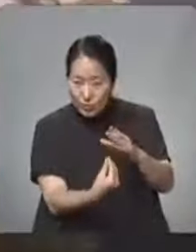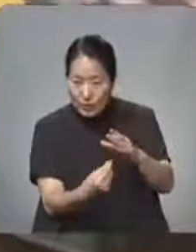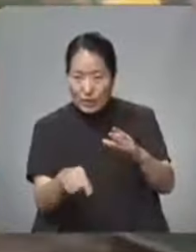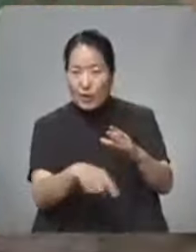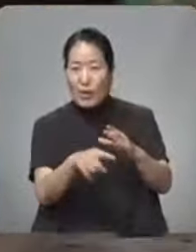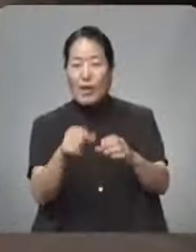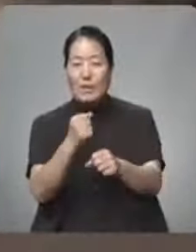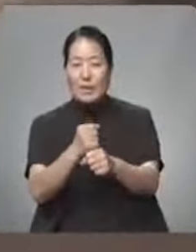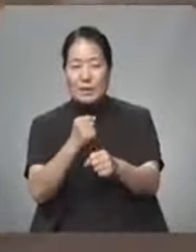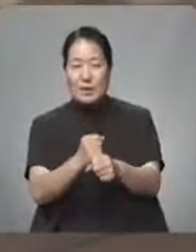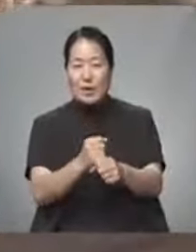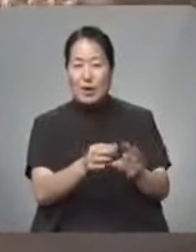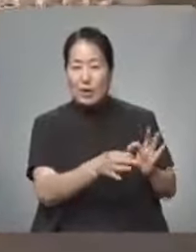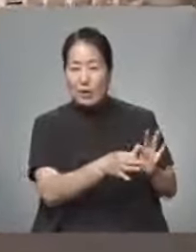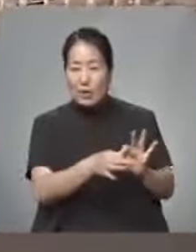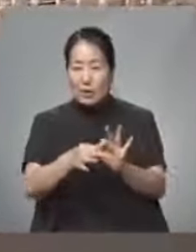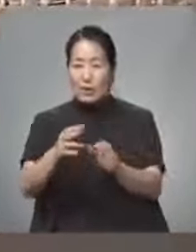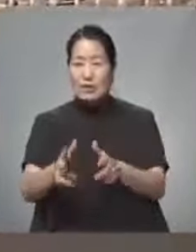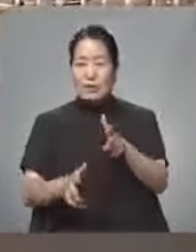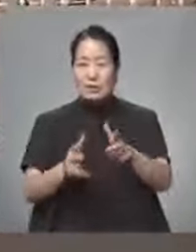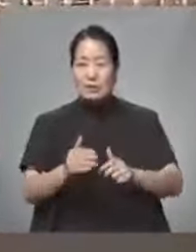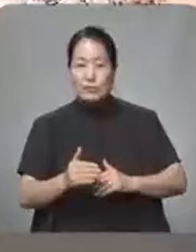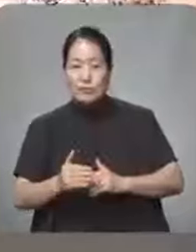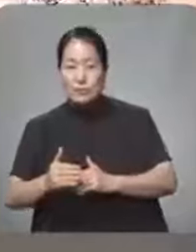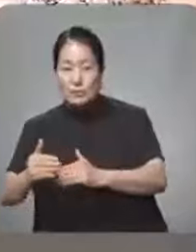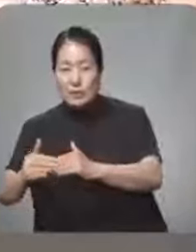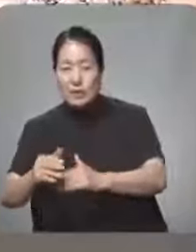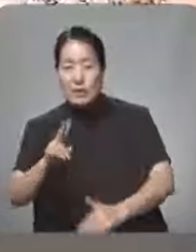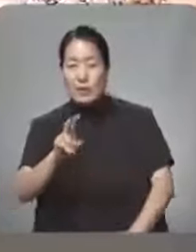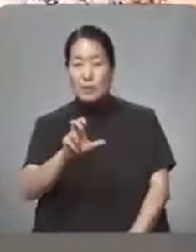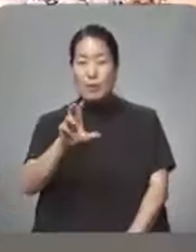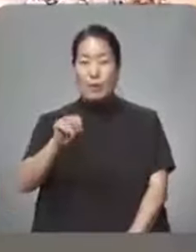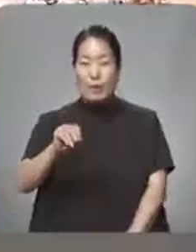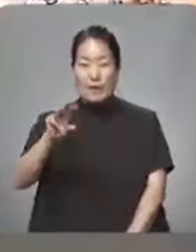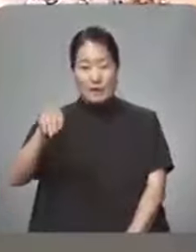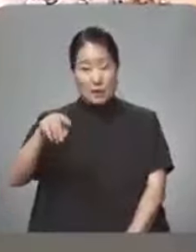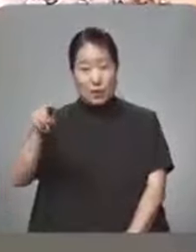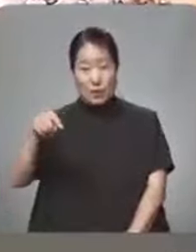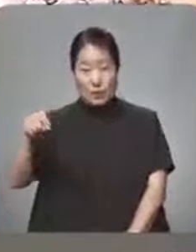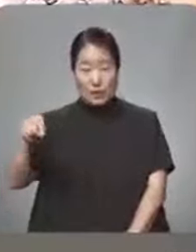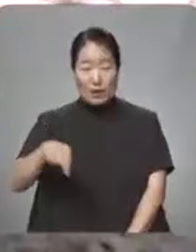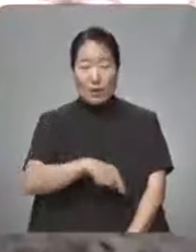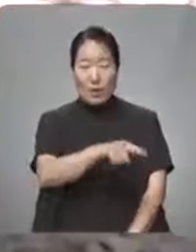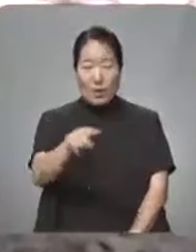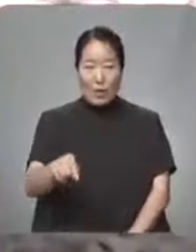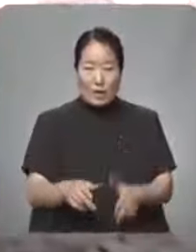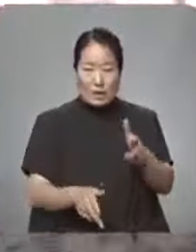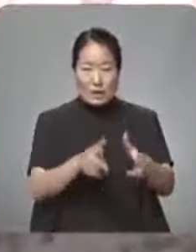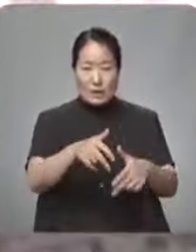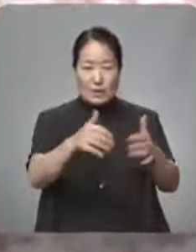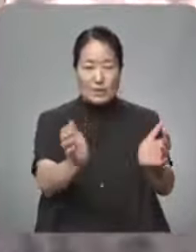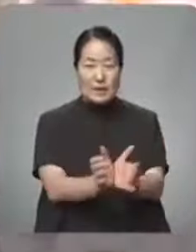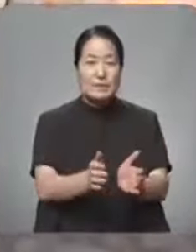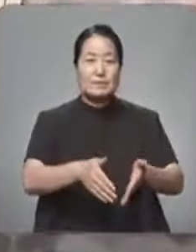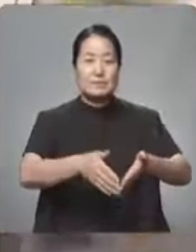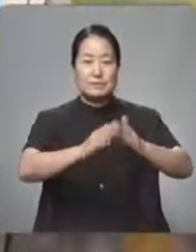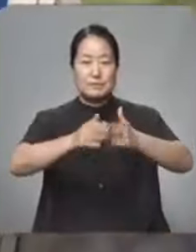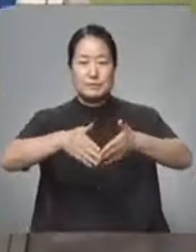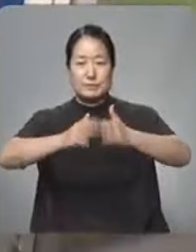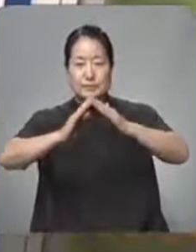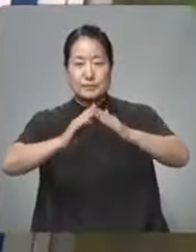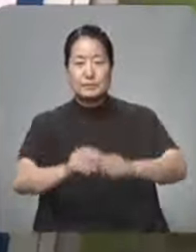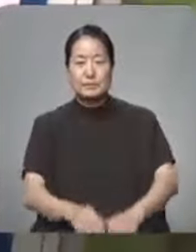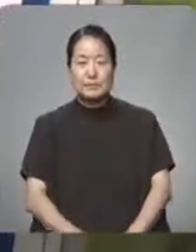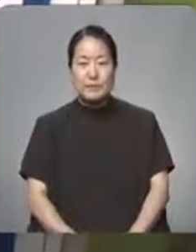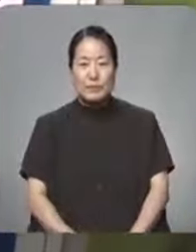연계 사업도 추진됩니다. 25만 제곱미터 규모의 첨단 산업, 핵심 소재 산업단지 조성이 대표적입니다.